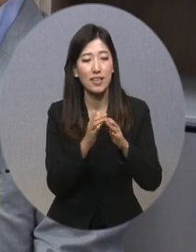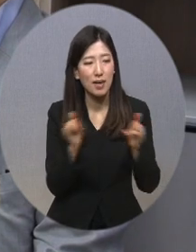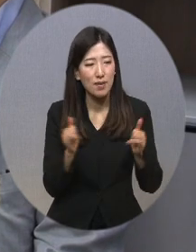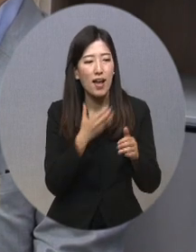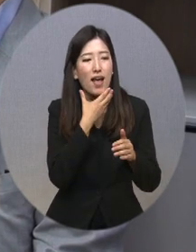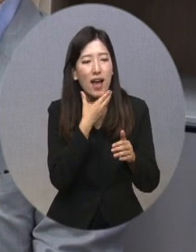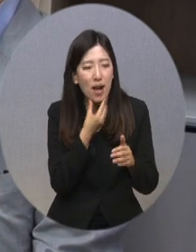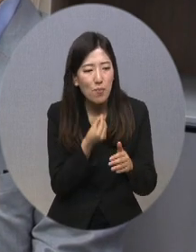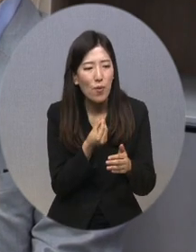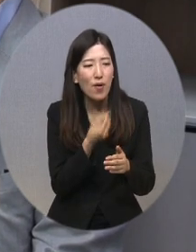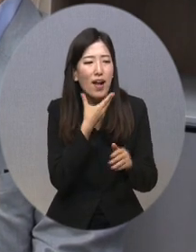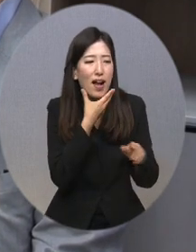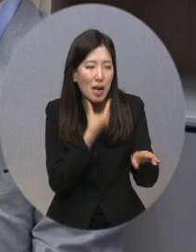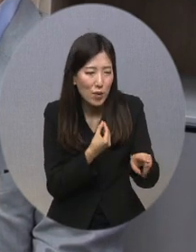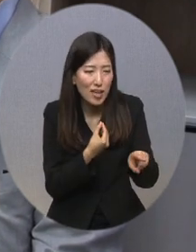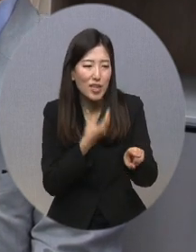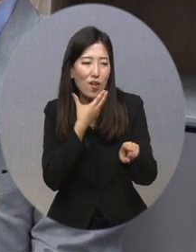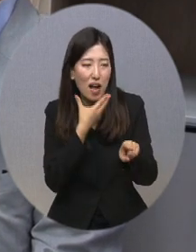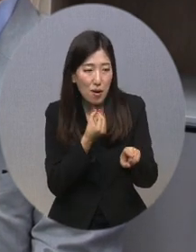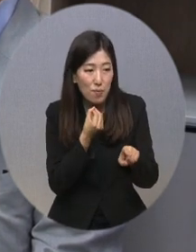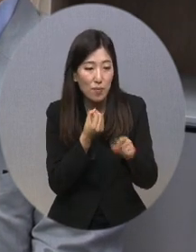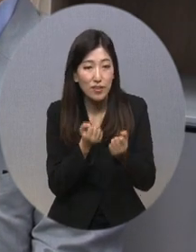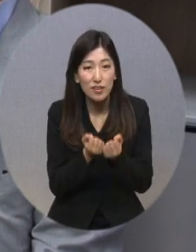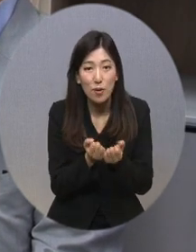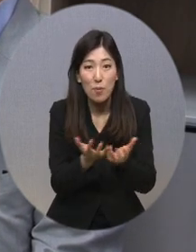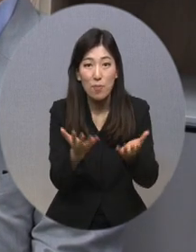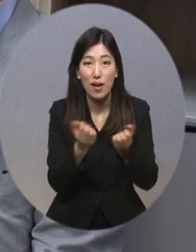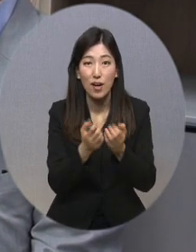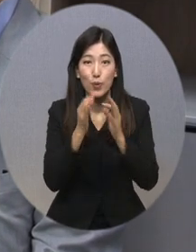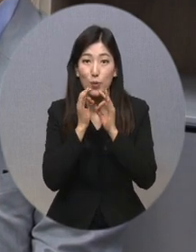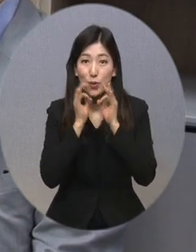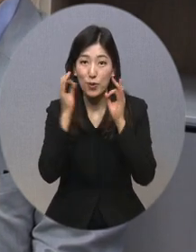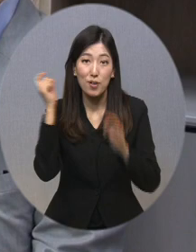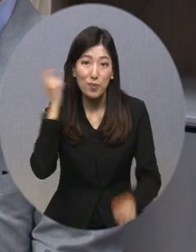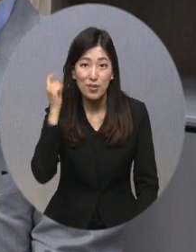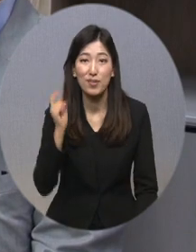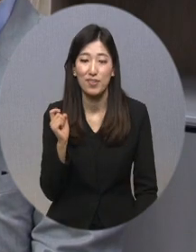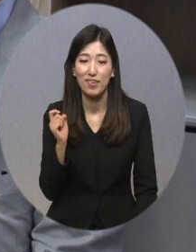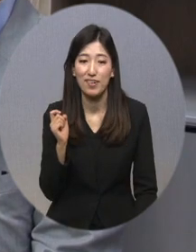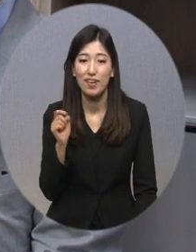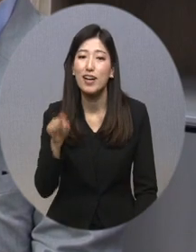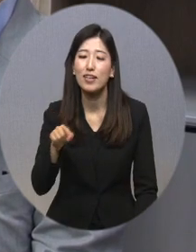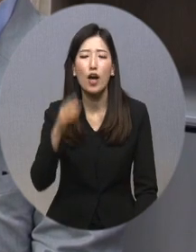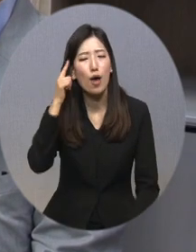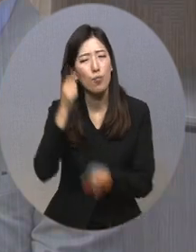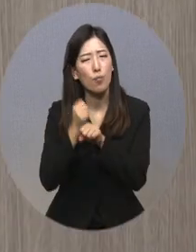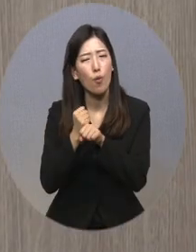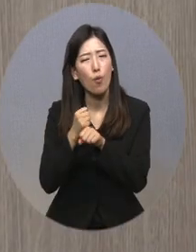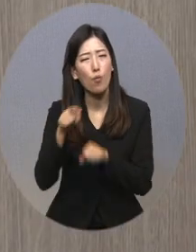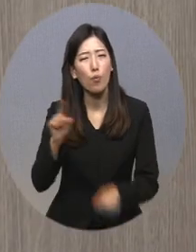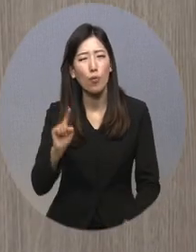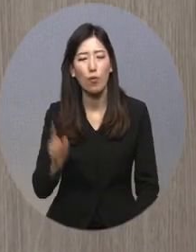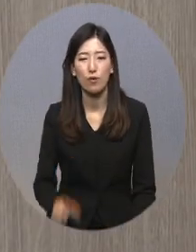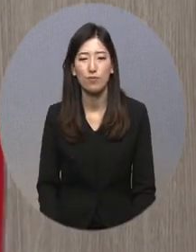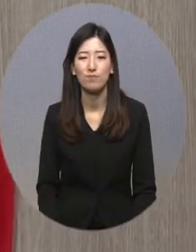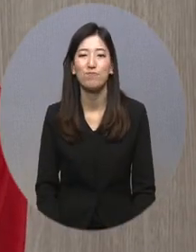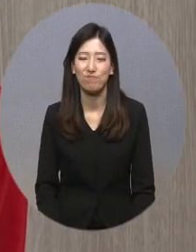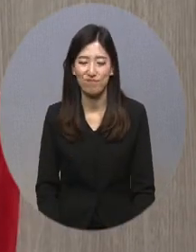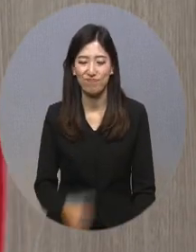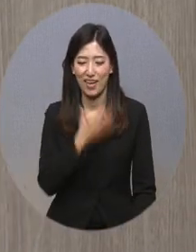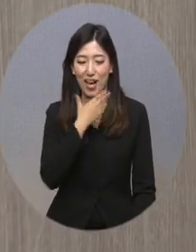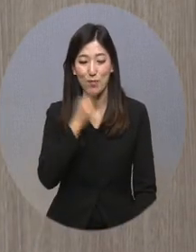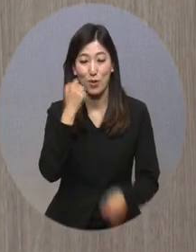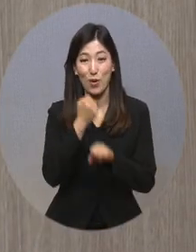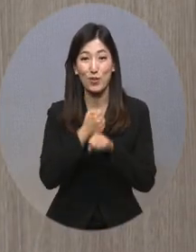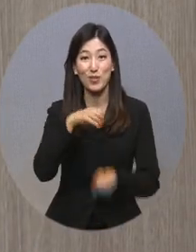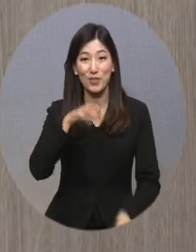행복을 전파하는 데 노력하고 있다고 소문을 들었습니다. 행복연구소에 대해서 좀 소개해 주실까요? 네, 행복연구소는